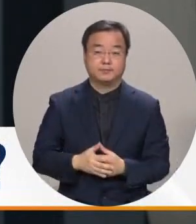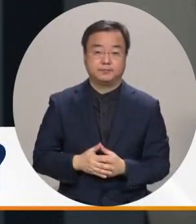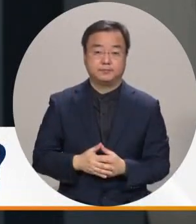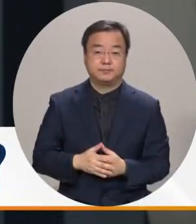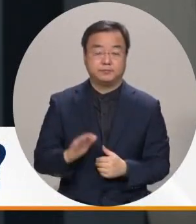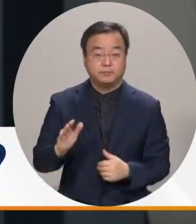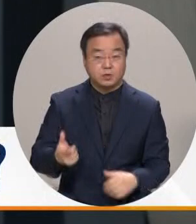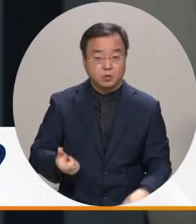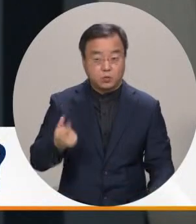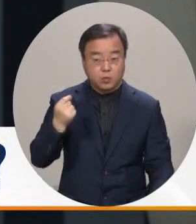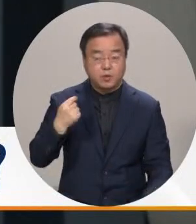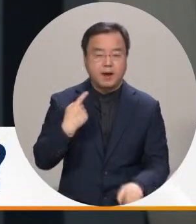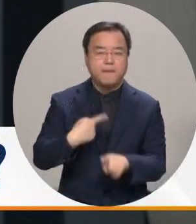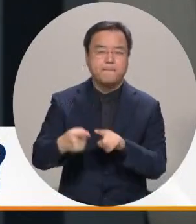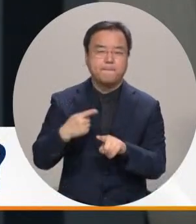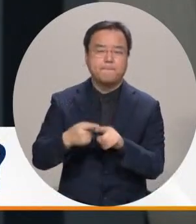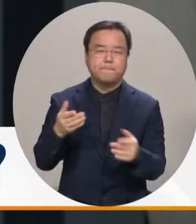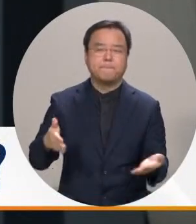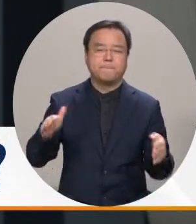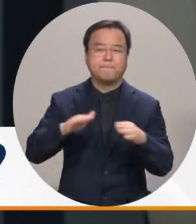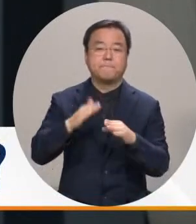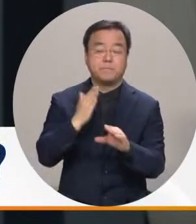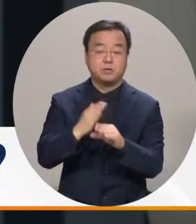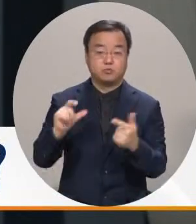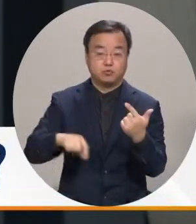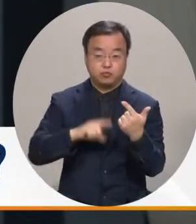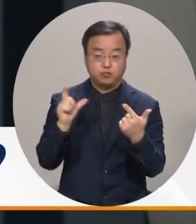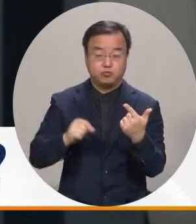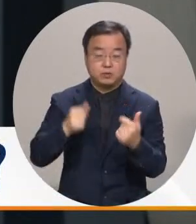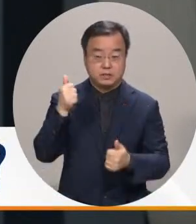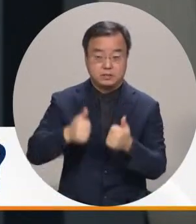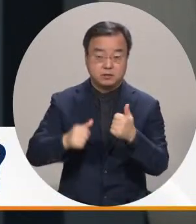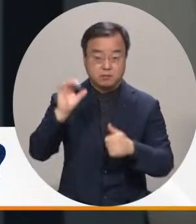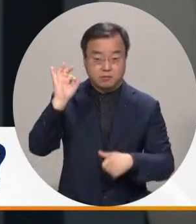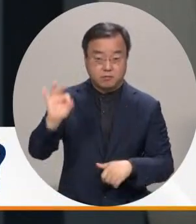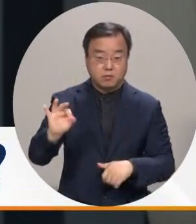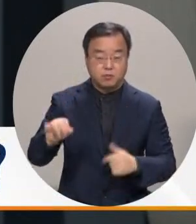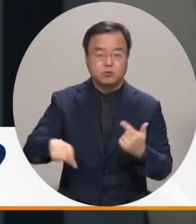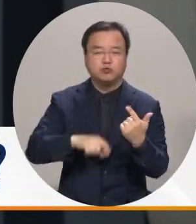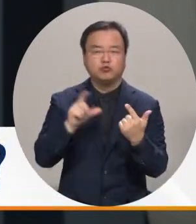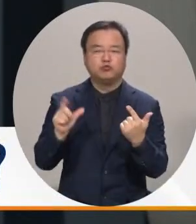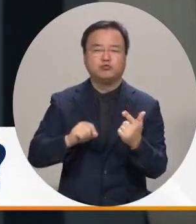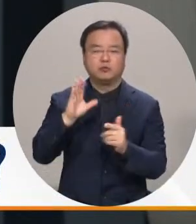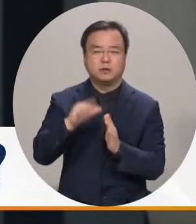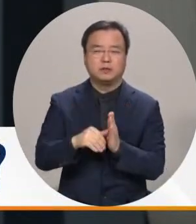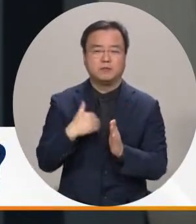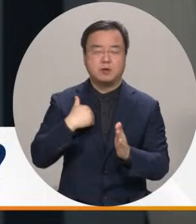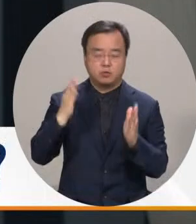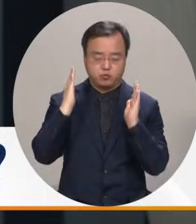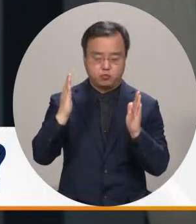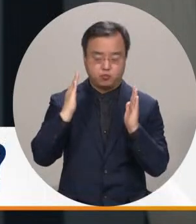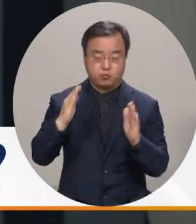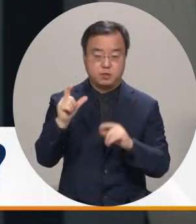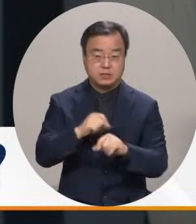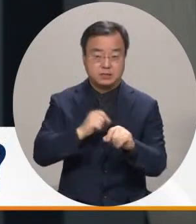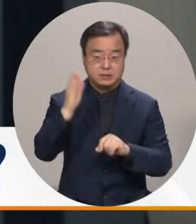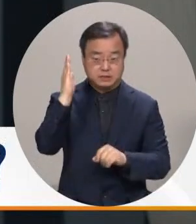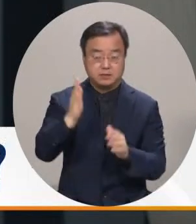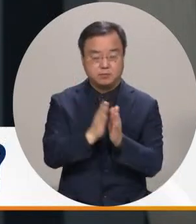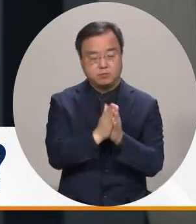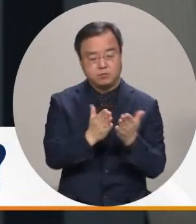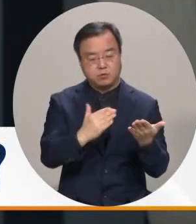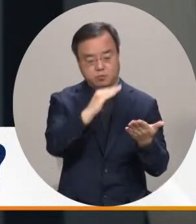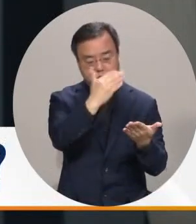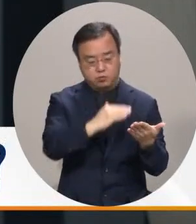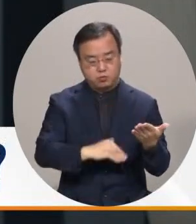곧 어 평가원 주간에 6월 모의고사를 볼 텐데요 그 6월 모의고사 때 내가 공부한 수능 특강 교재 속의